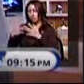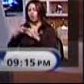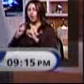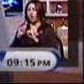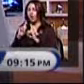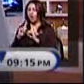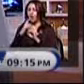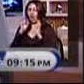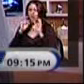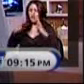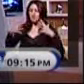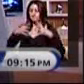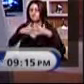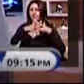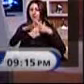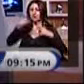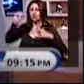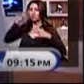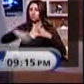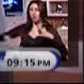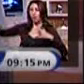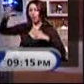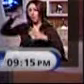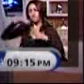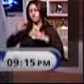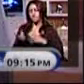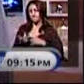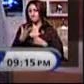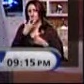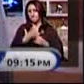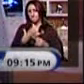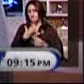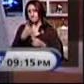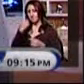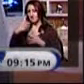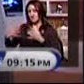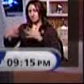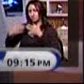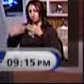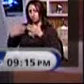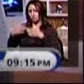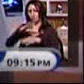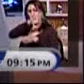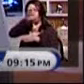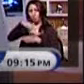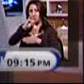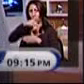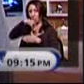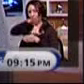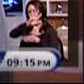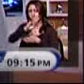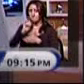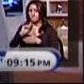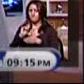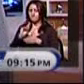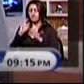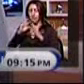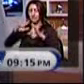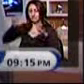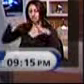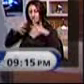يدع مجالا للشك للاسف يعني مبكرا جدا، انا اكتشفت بعد 40 يوم، واخد بالك، ان الراجل ماشي